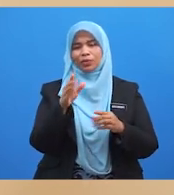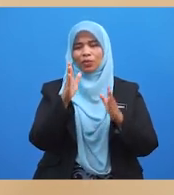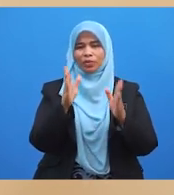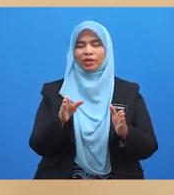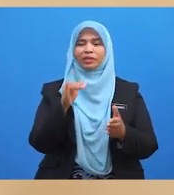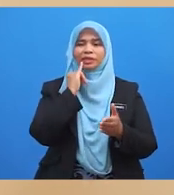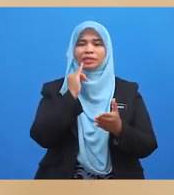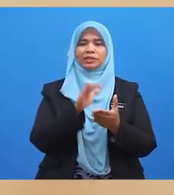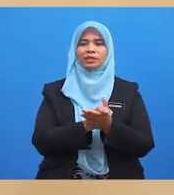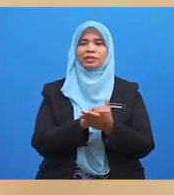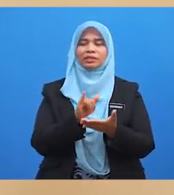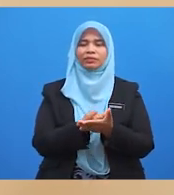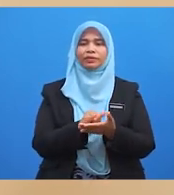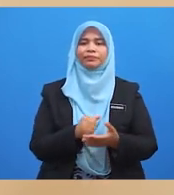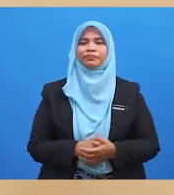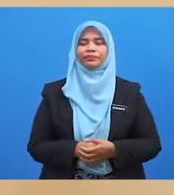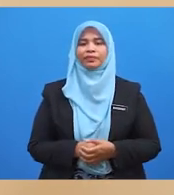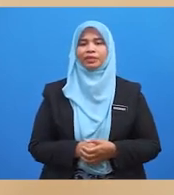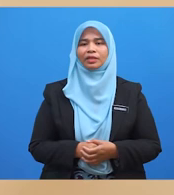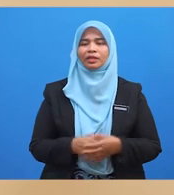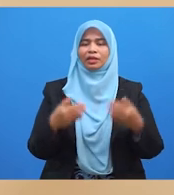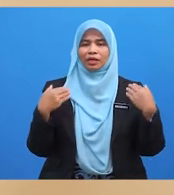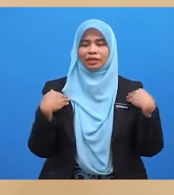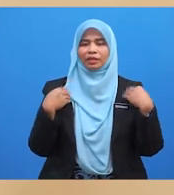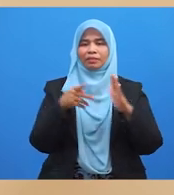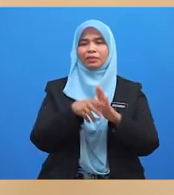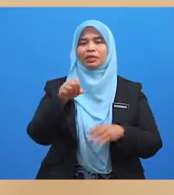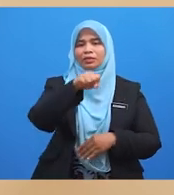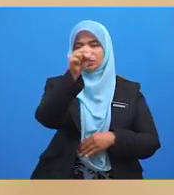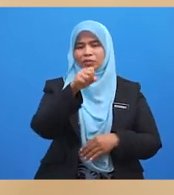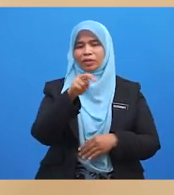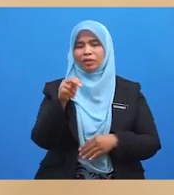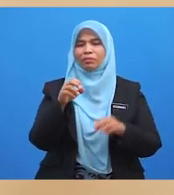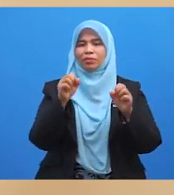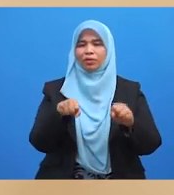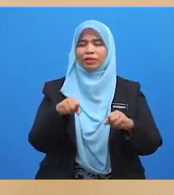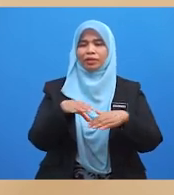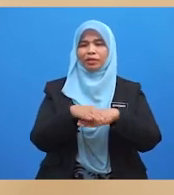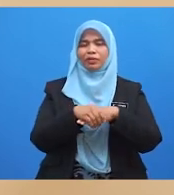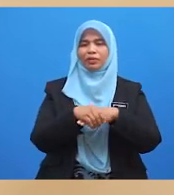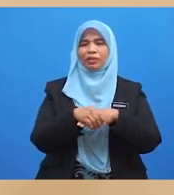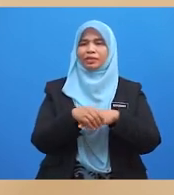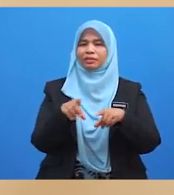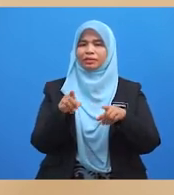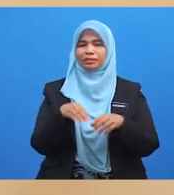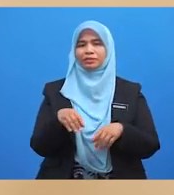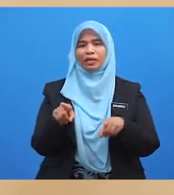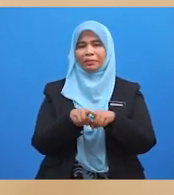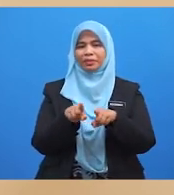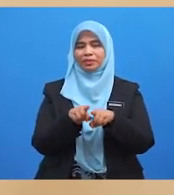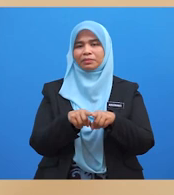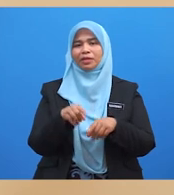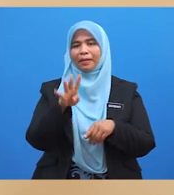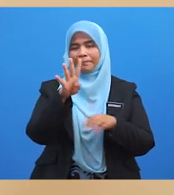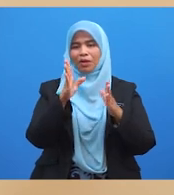ingat, jangan berlaku zalim. Ada juga persoalan, bolehkah berkahwin serentak keempat-empat wanita dalam